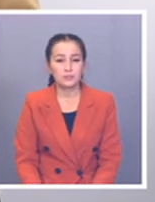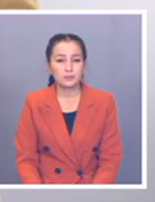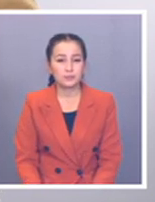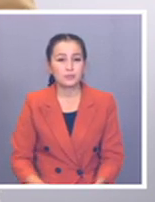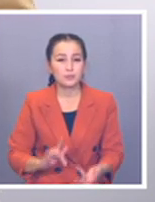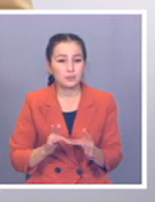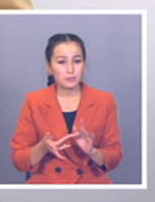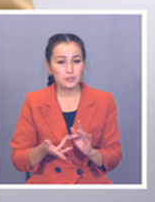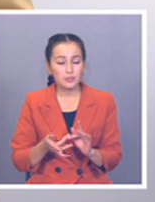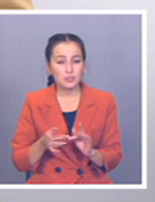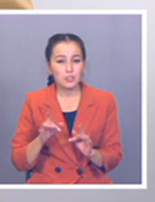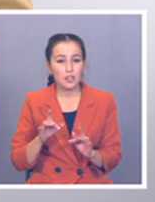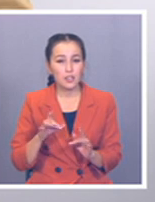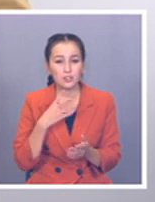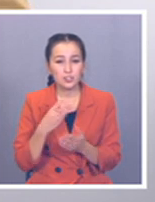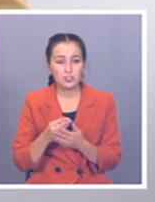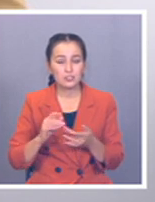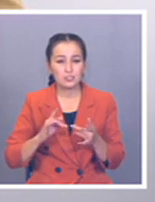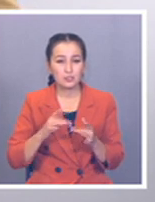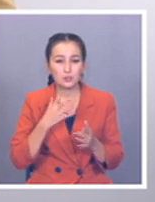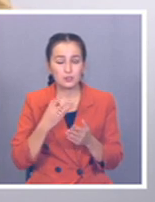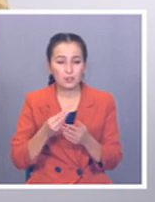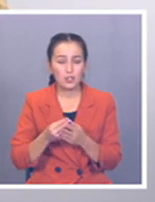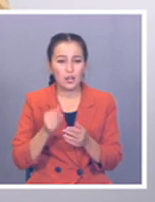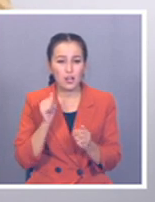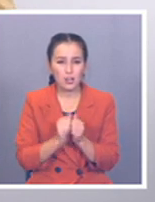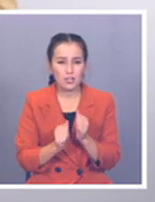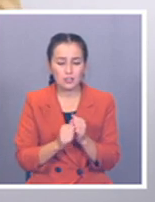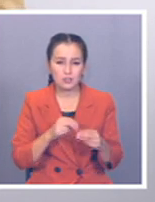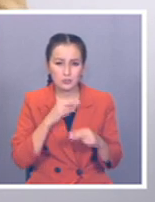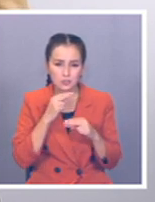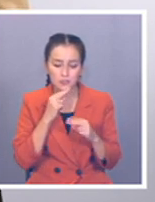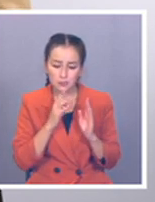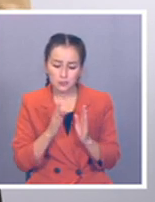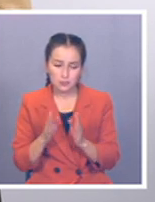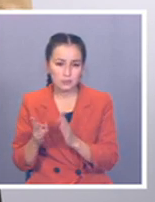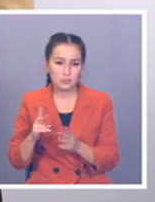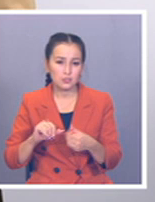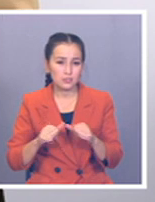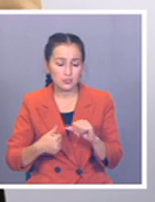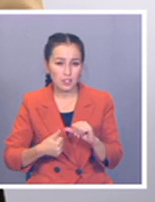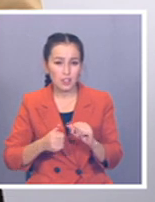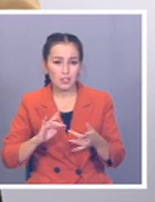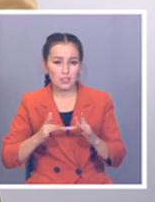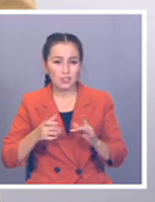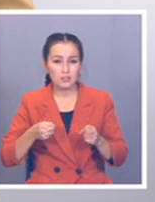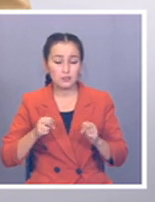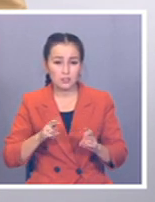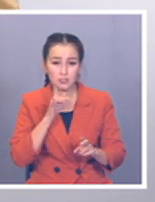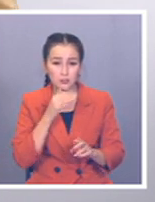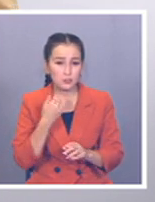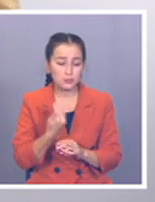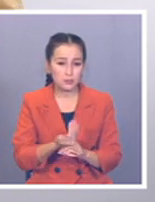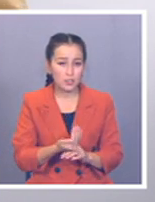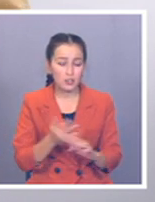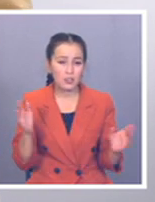әсіресе әлеуметтік желідегі уақытыңызды үнемі қадағалаңыз. Әлеуметтік желіге арнаған уақытыңызды таза